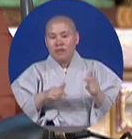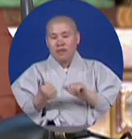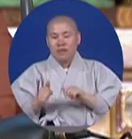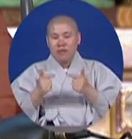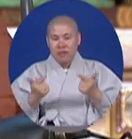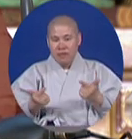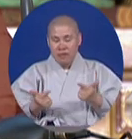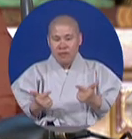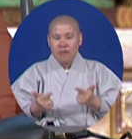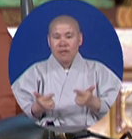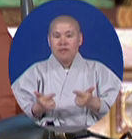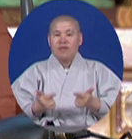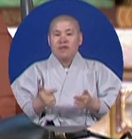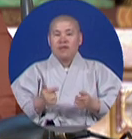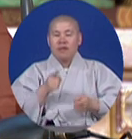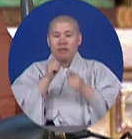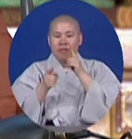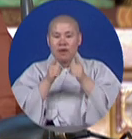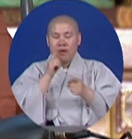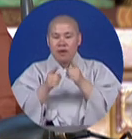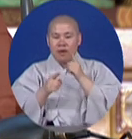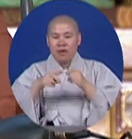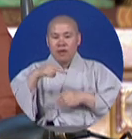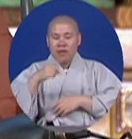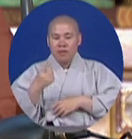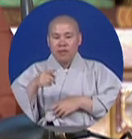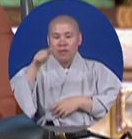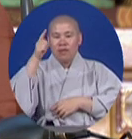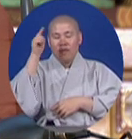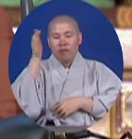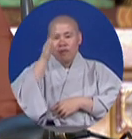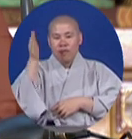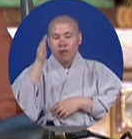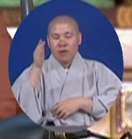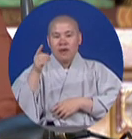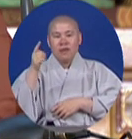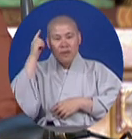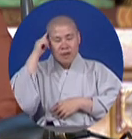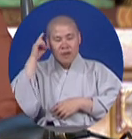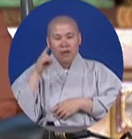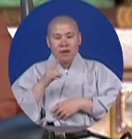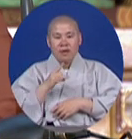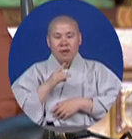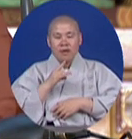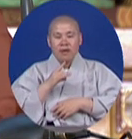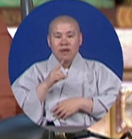공이고 해봤댔자 그 공이라는 생각 하나는 남아 있어요.